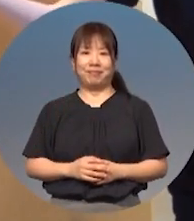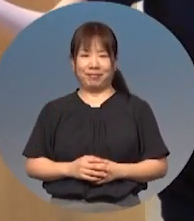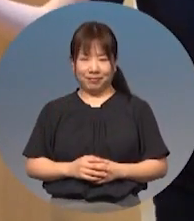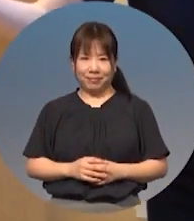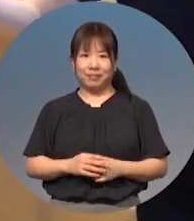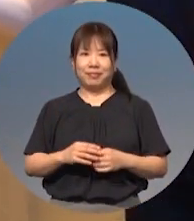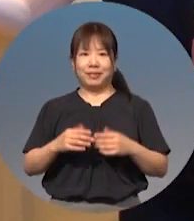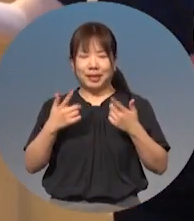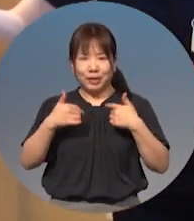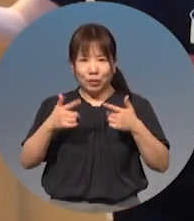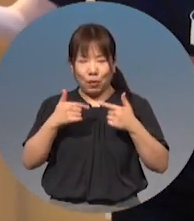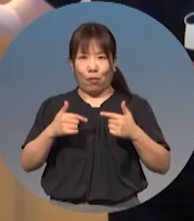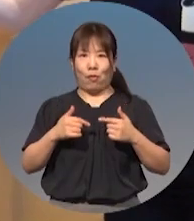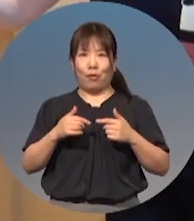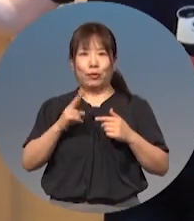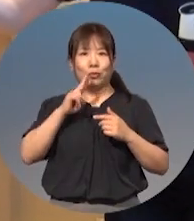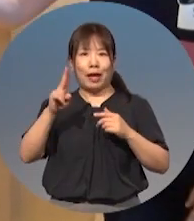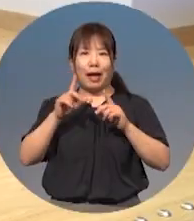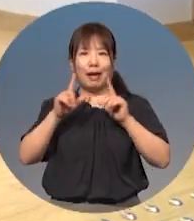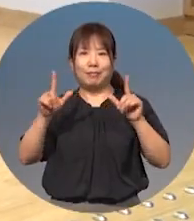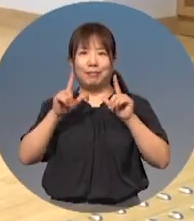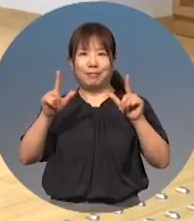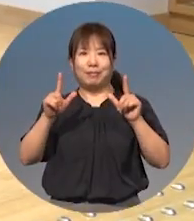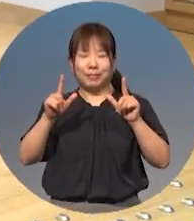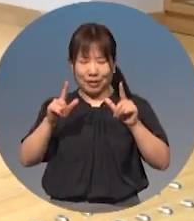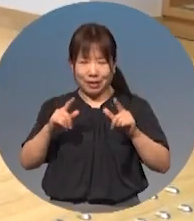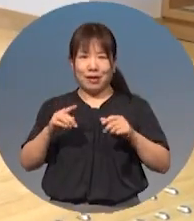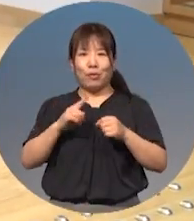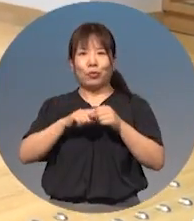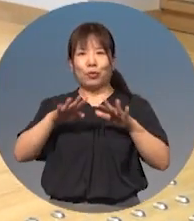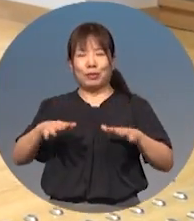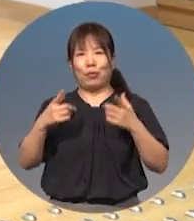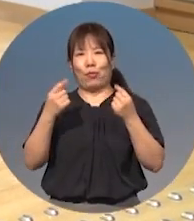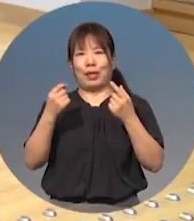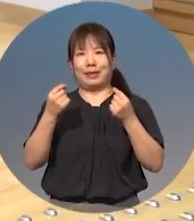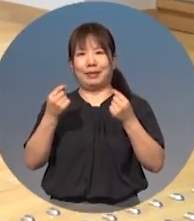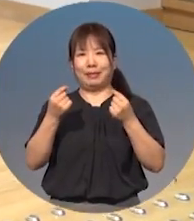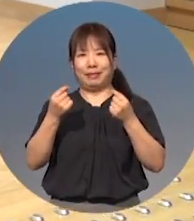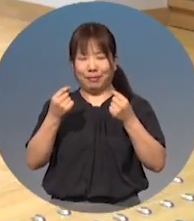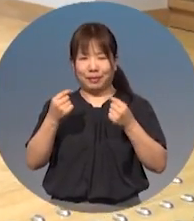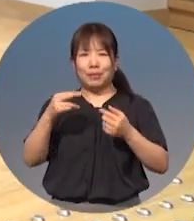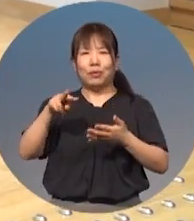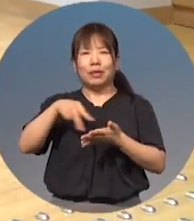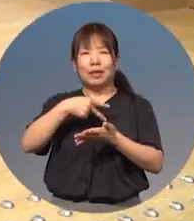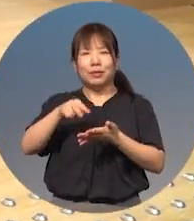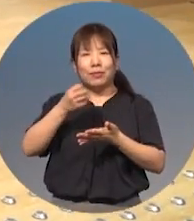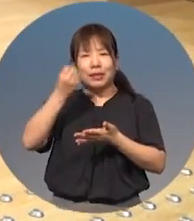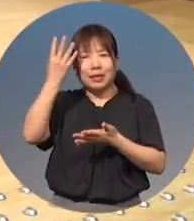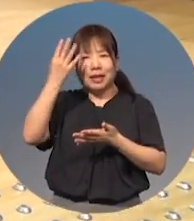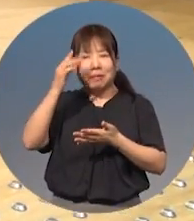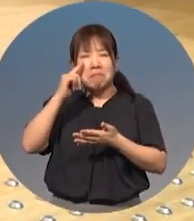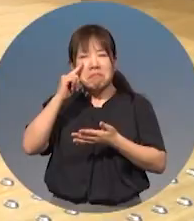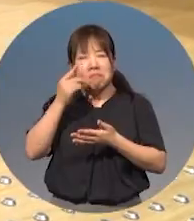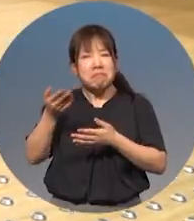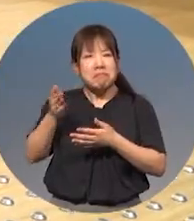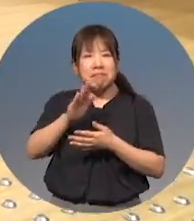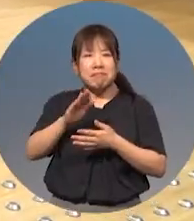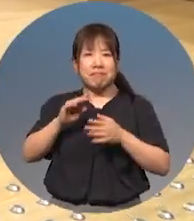と思った歌うのがあったしダンスも大体の忘れたしなんかやった